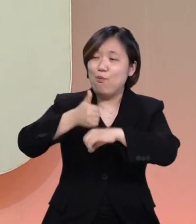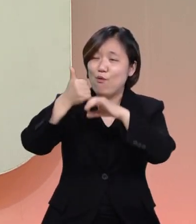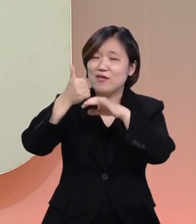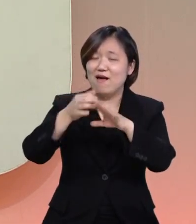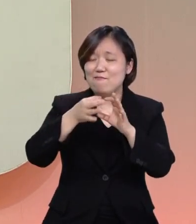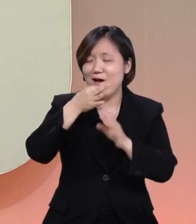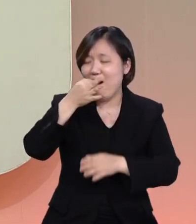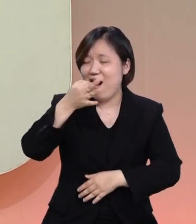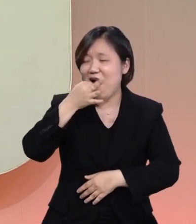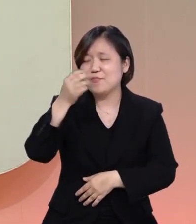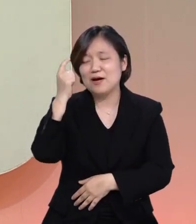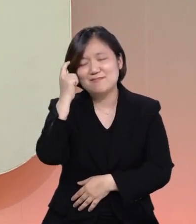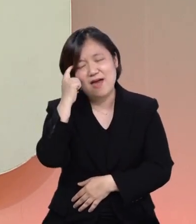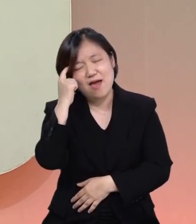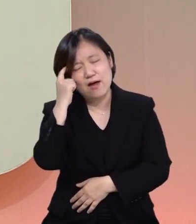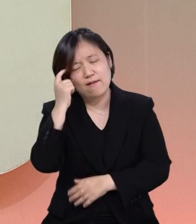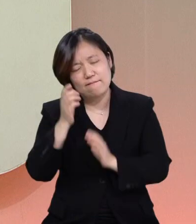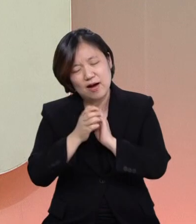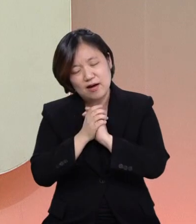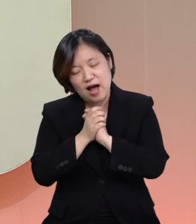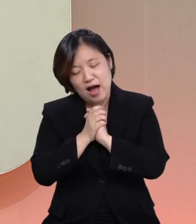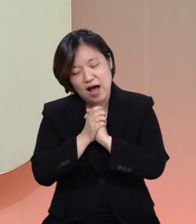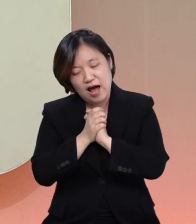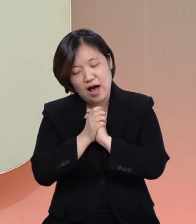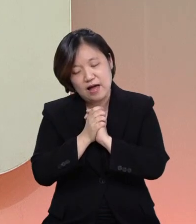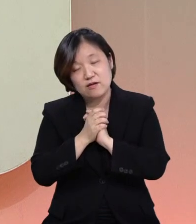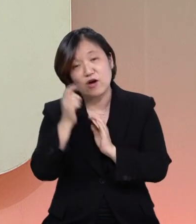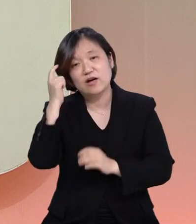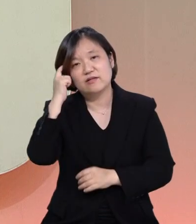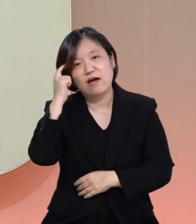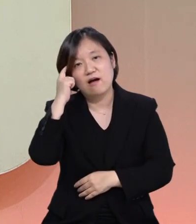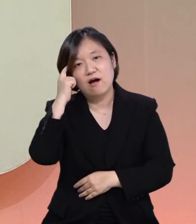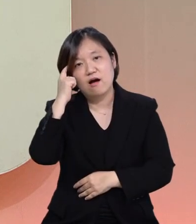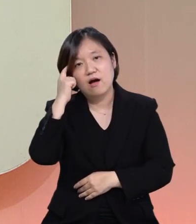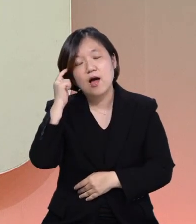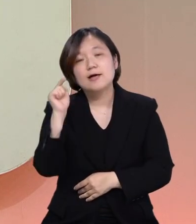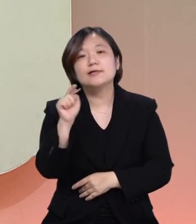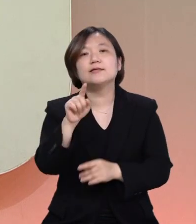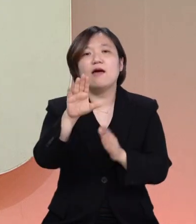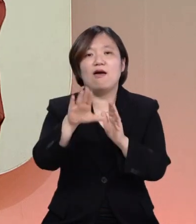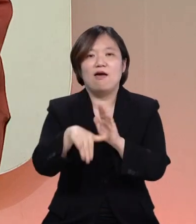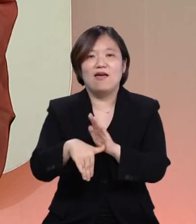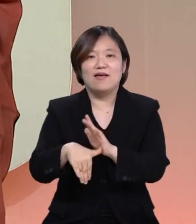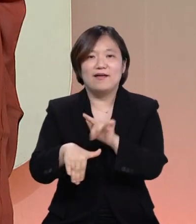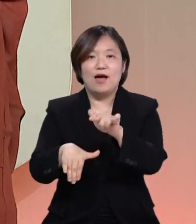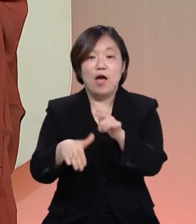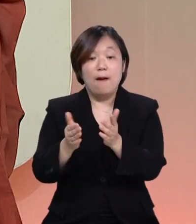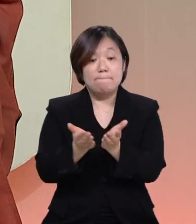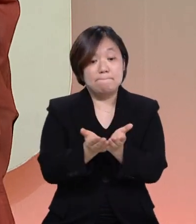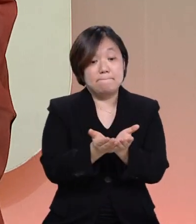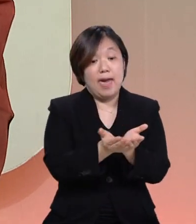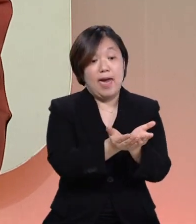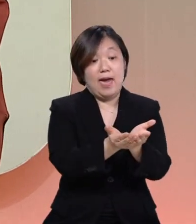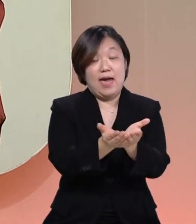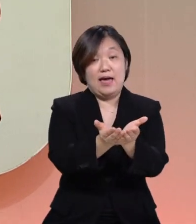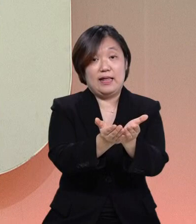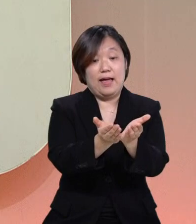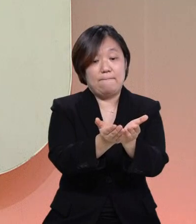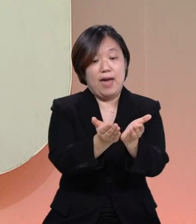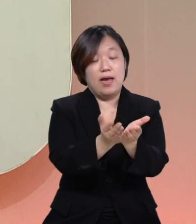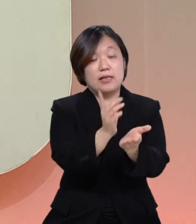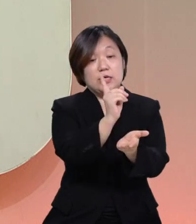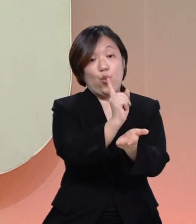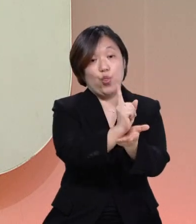하염없이 그냥 오직 간절하게 관세음보살님을 생각하는 순간 왕 때 배에 있는 왕